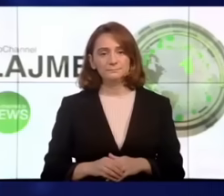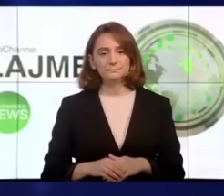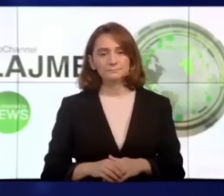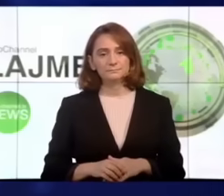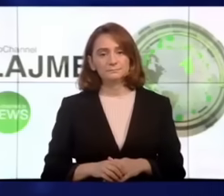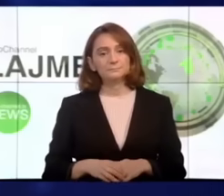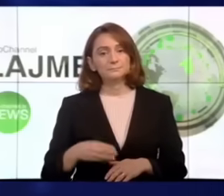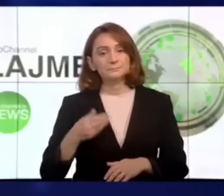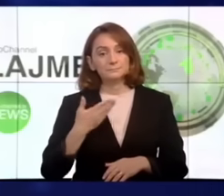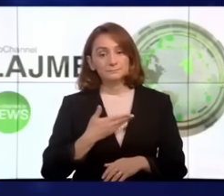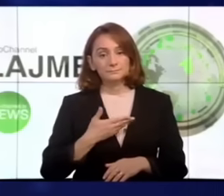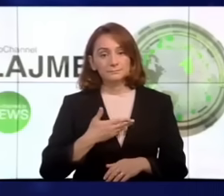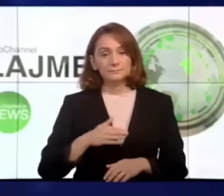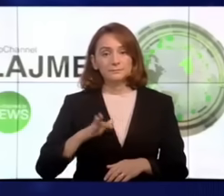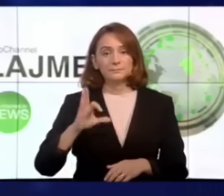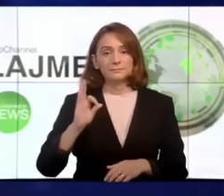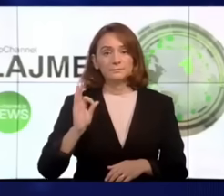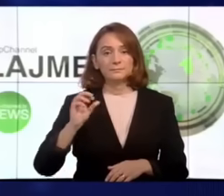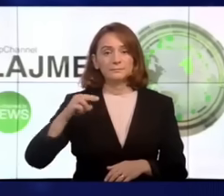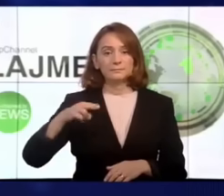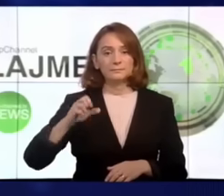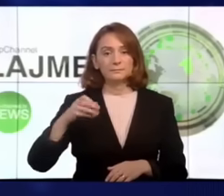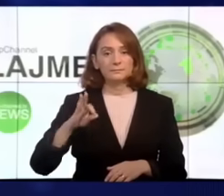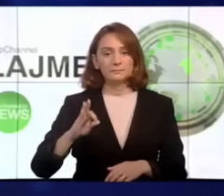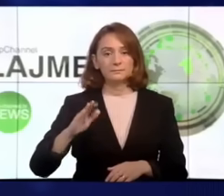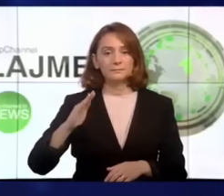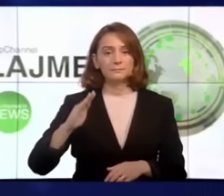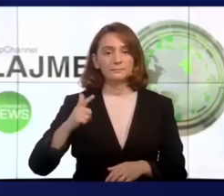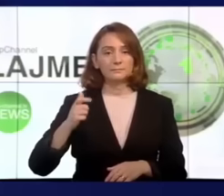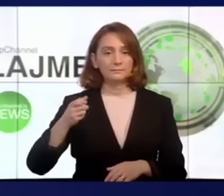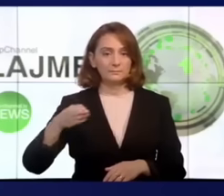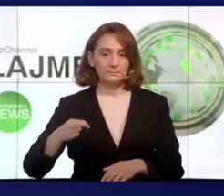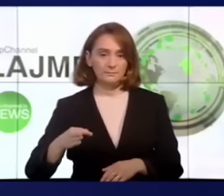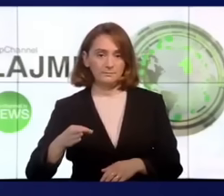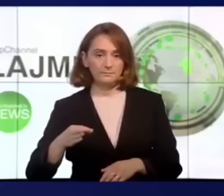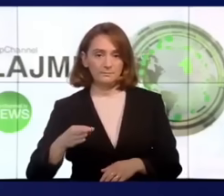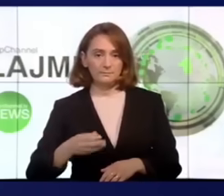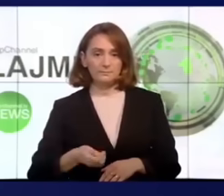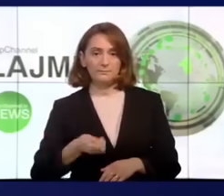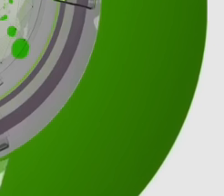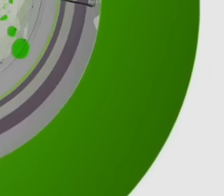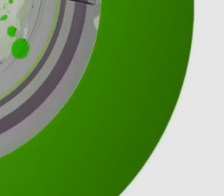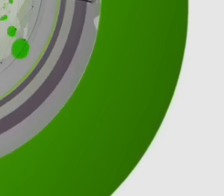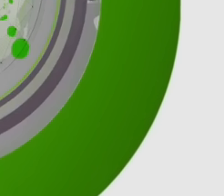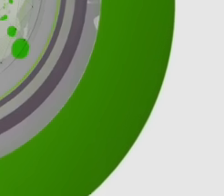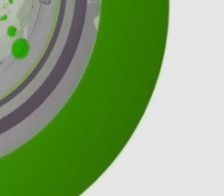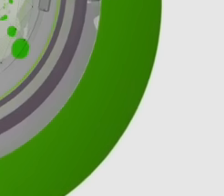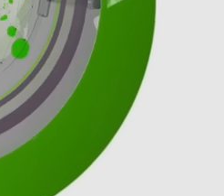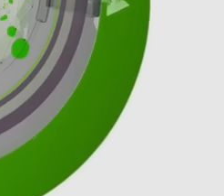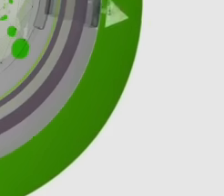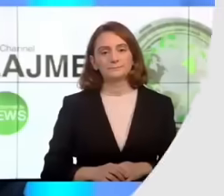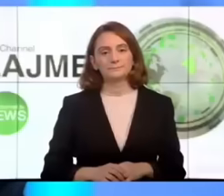Showmeni më i madh nga të gjithë sapo i ktheu shpinën 10 miliona shikuesve, thot CNN. Të paktën